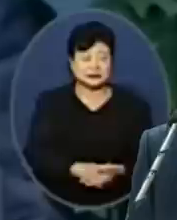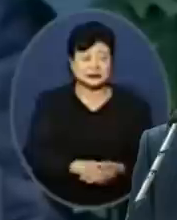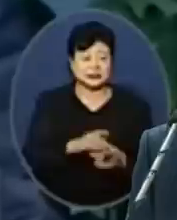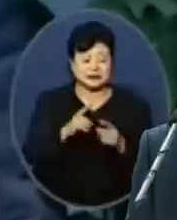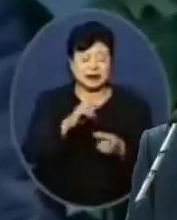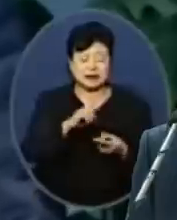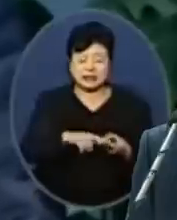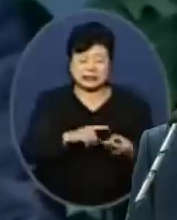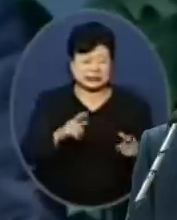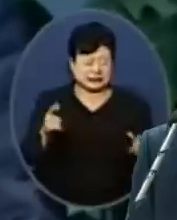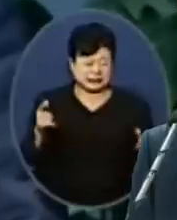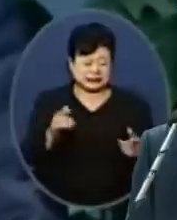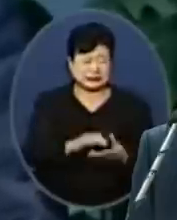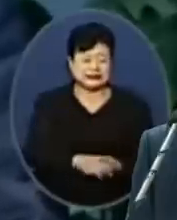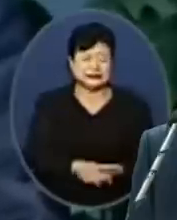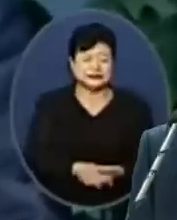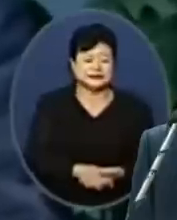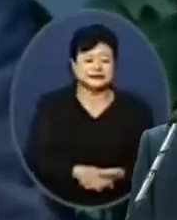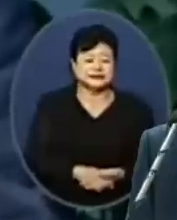말이 안 되는 것입니다.